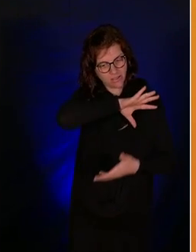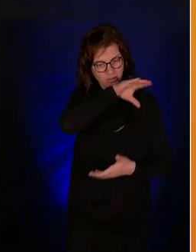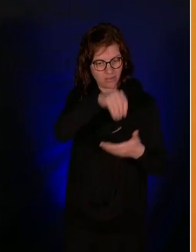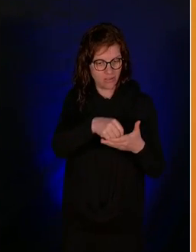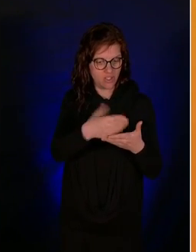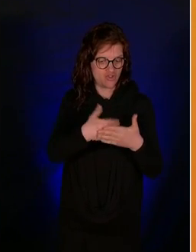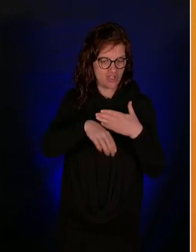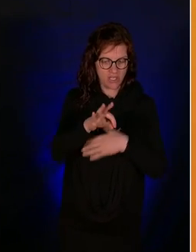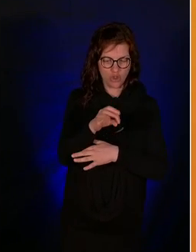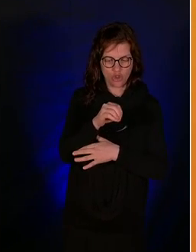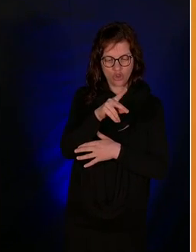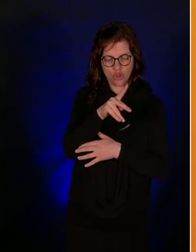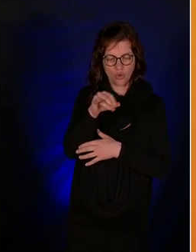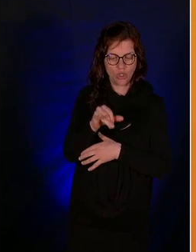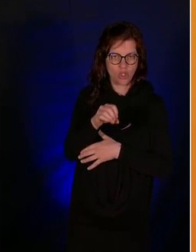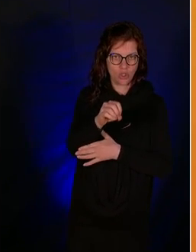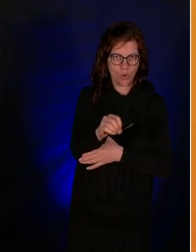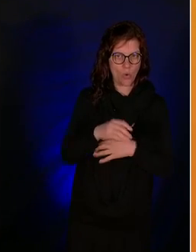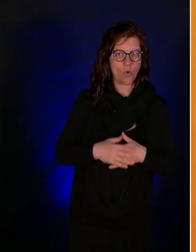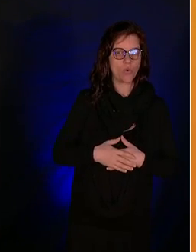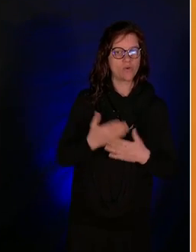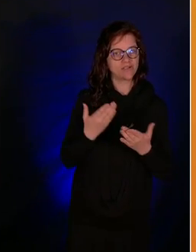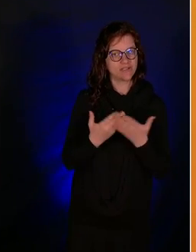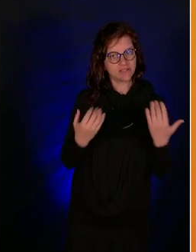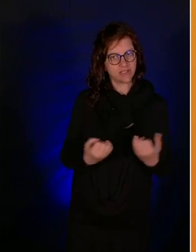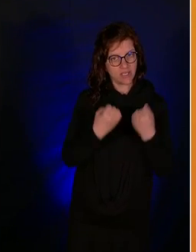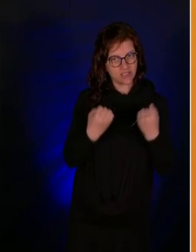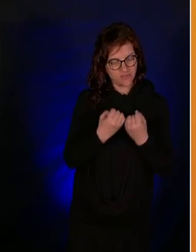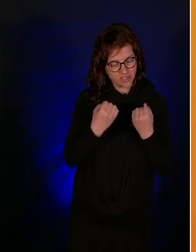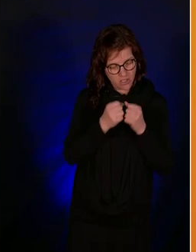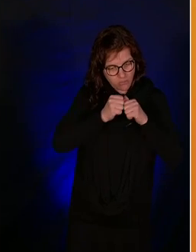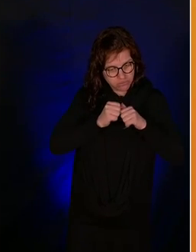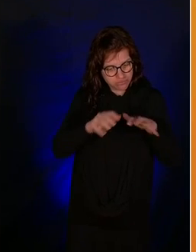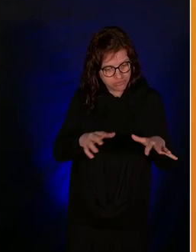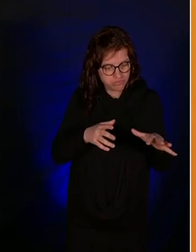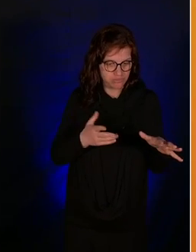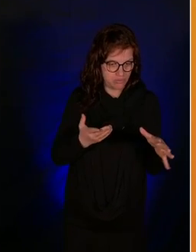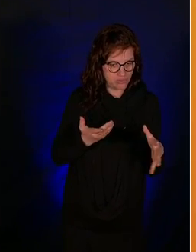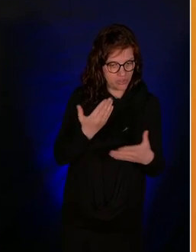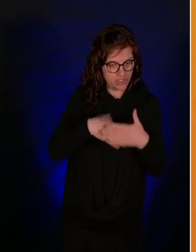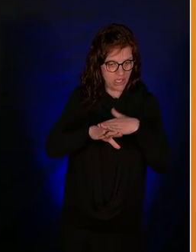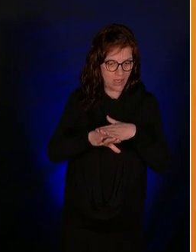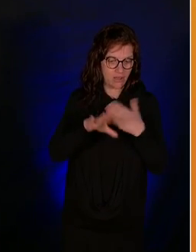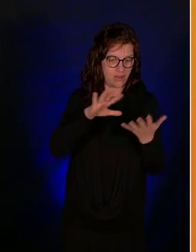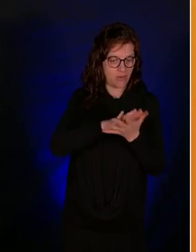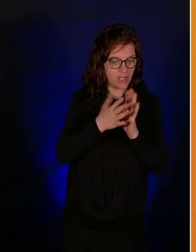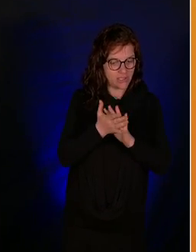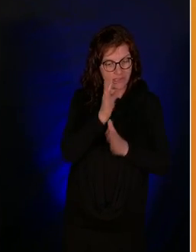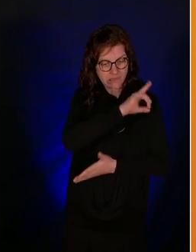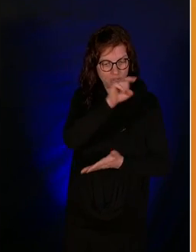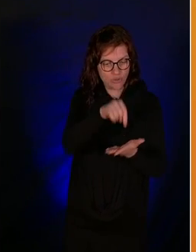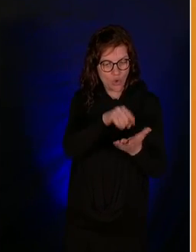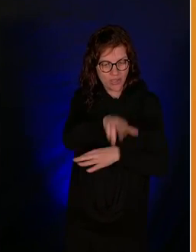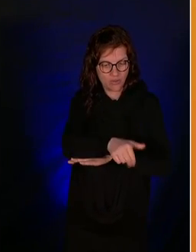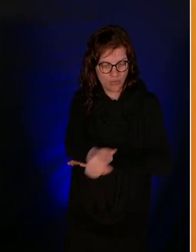Tokyo. C'est une activité aussi qui se démocratise énormément au niveau de la pratique en signe naturel. Donc il y a beaucoup plus de